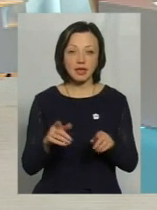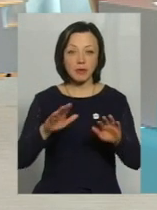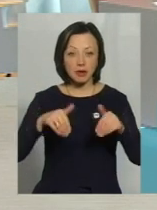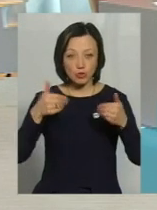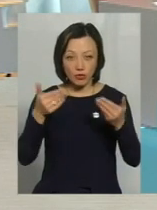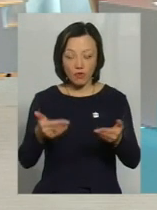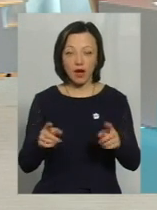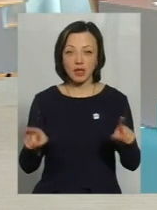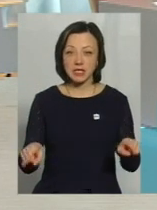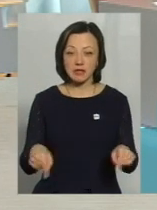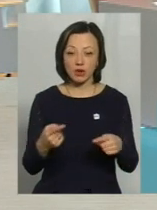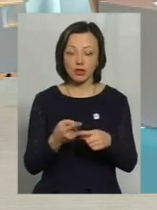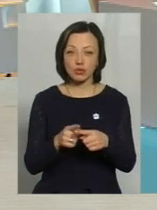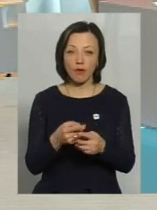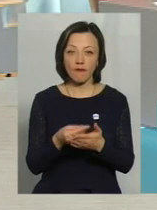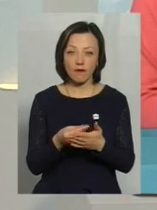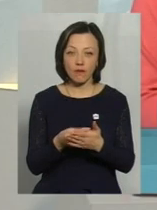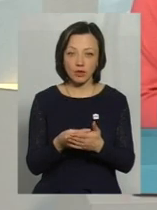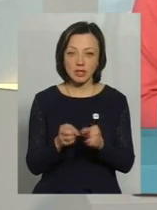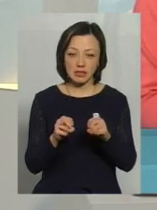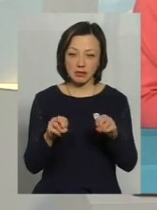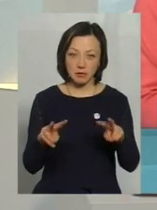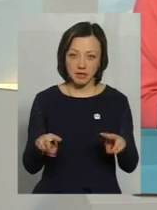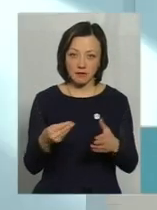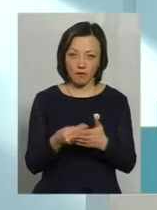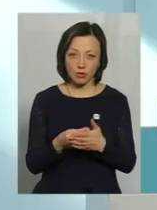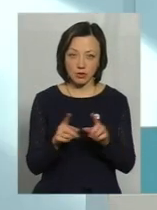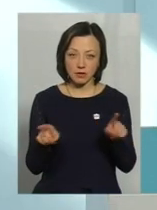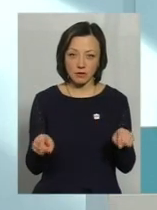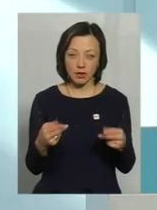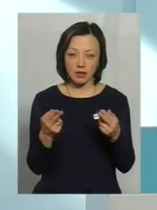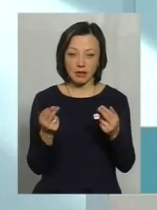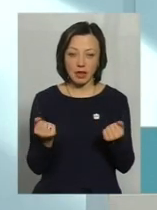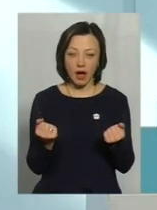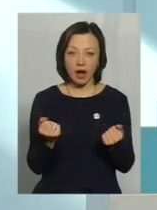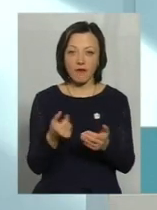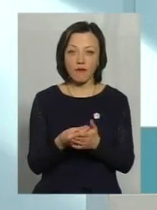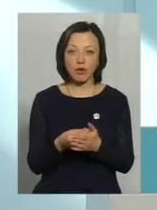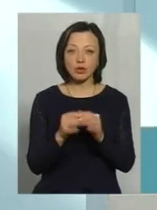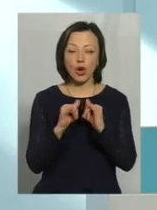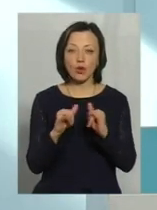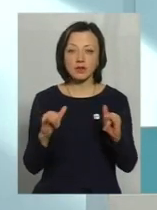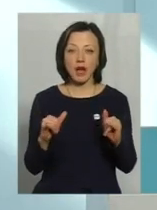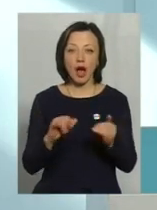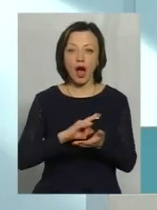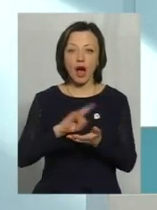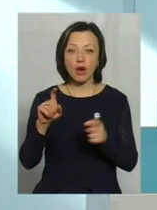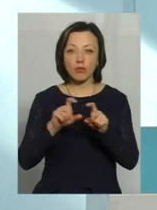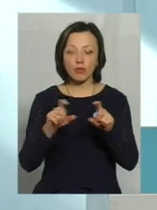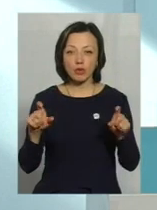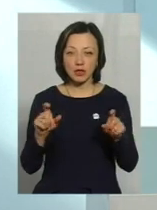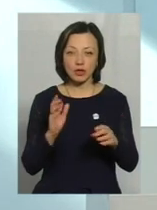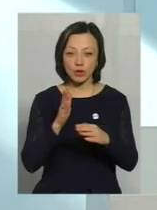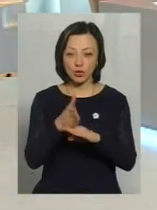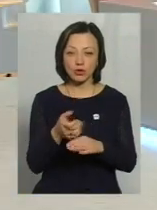ініціювали створення цього фонду. Цей і спецфонд вже створено. Він, він фонд розвитку аеропорту. І от, йдучи до вашої